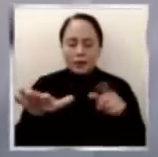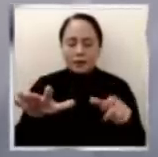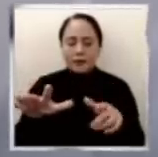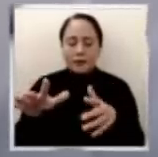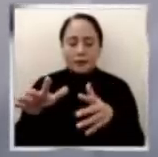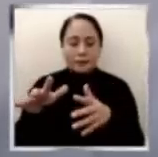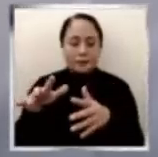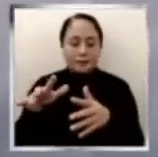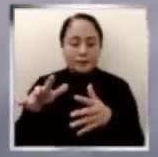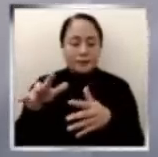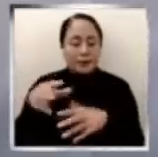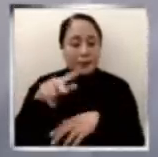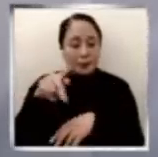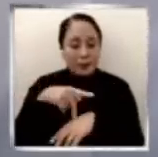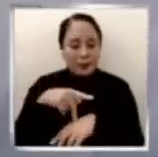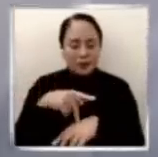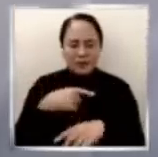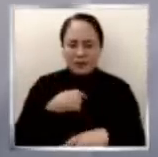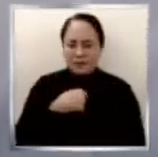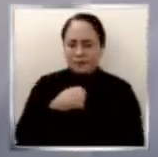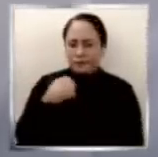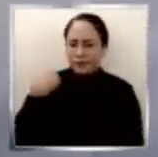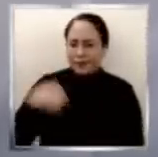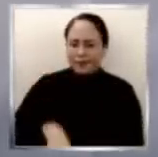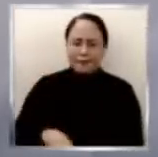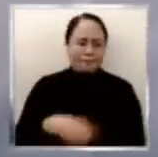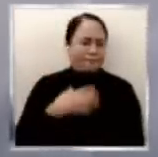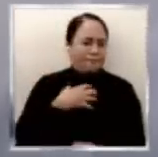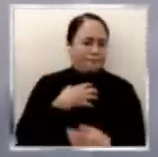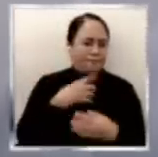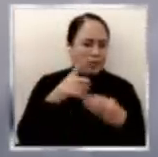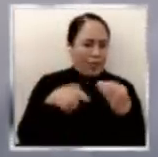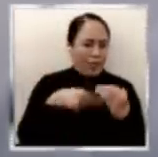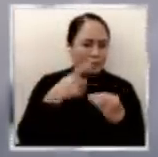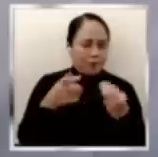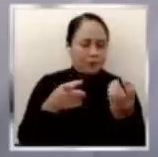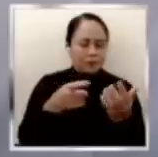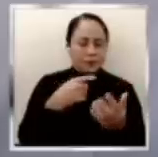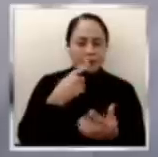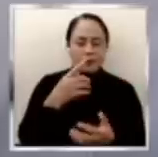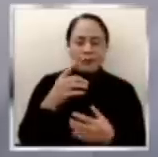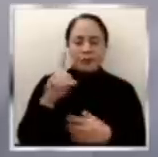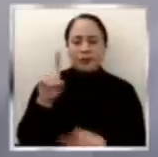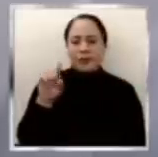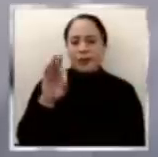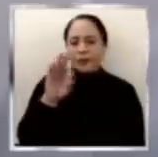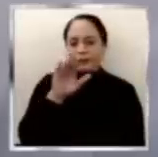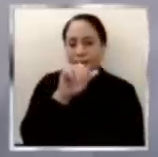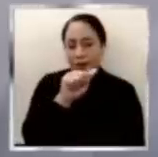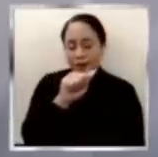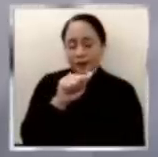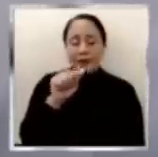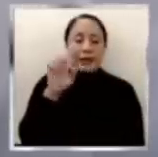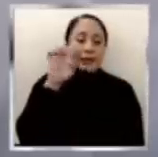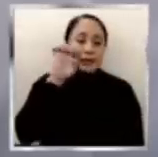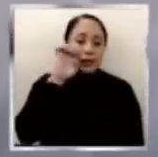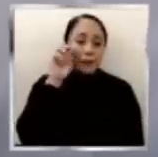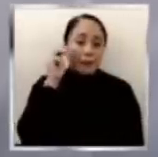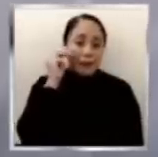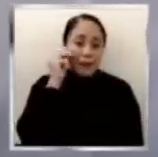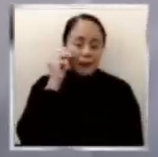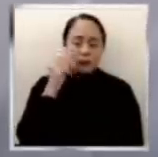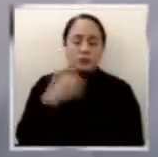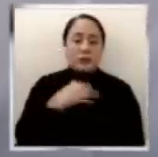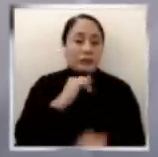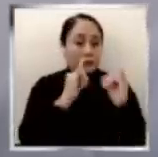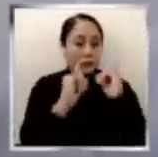sa isang pulong. Ayon kay Foreign Affairs Secretary Enrique Manalo. Sa eksklusibong panayam ng GMA Integrated News,